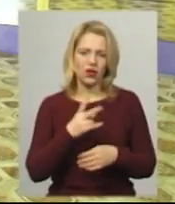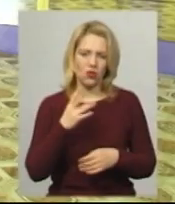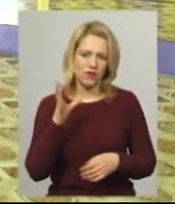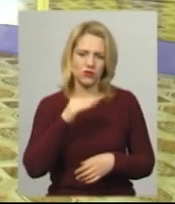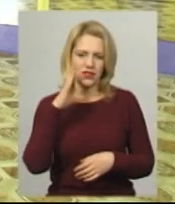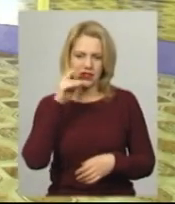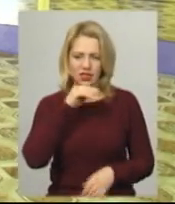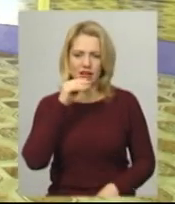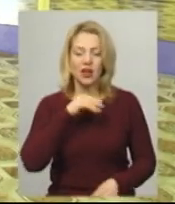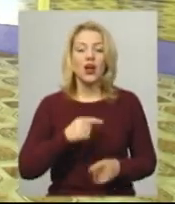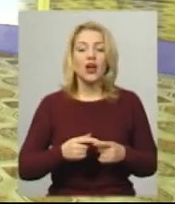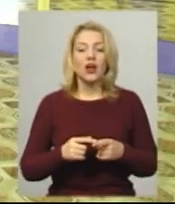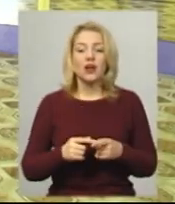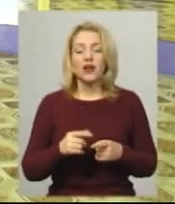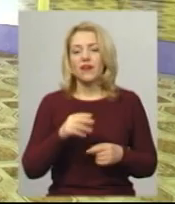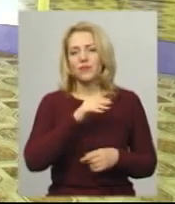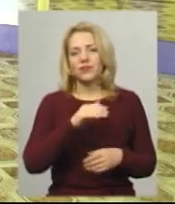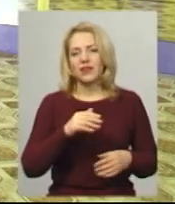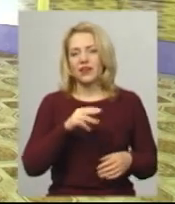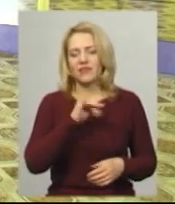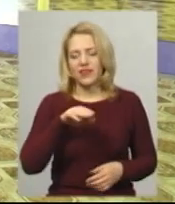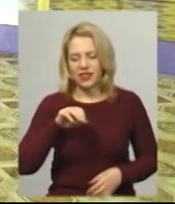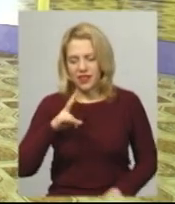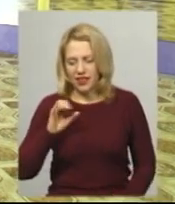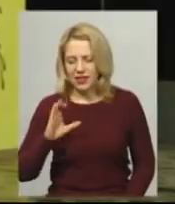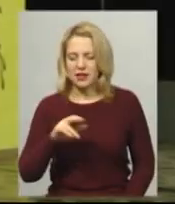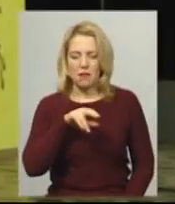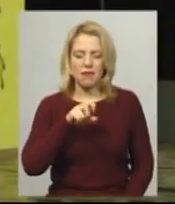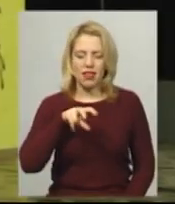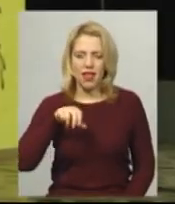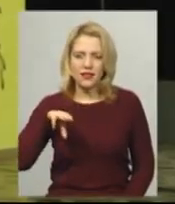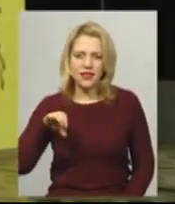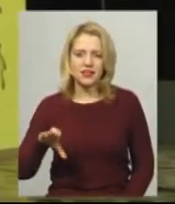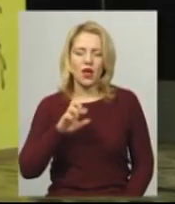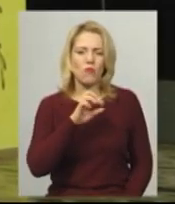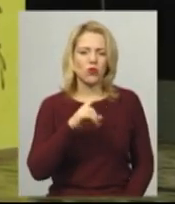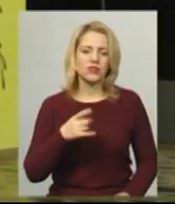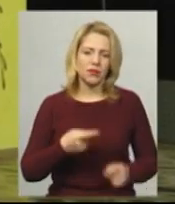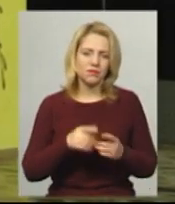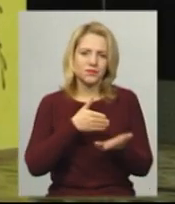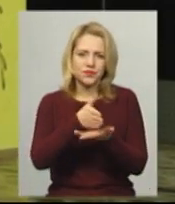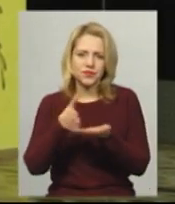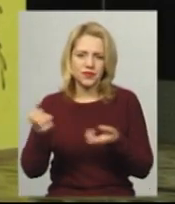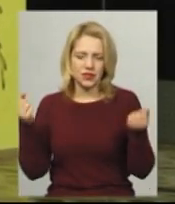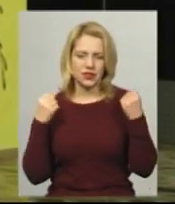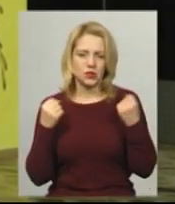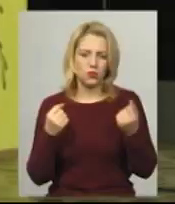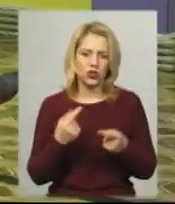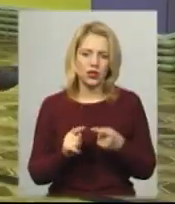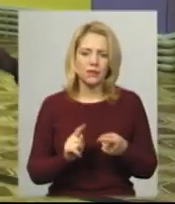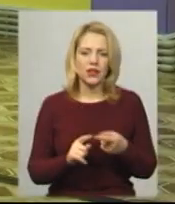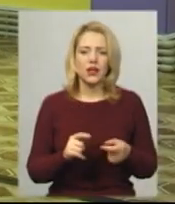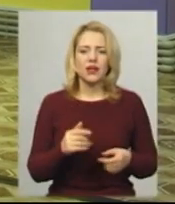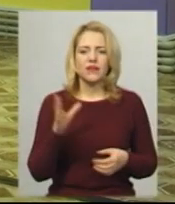встигаю. Тетяна займається фітнесом, пілатесом, беліденсом та ще кількома напрямками в сфері підтримки здоров'я. Як у ТРСІ – нова фітнес і